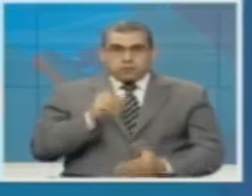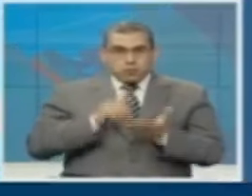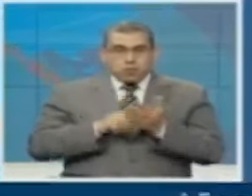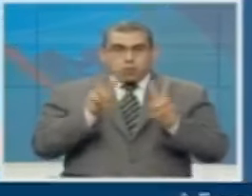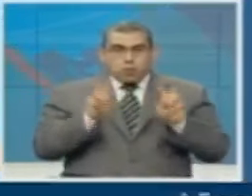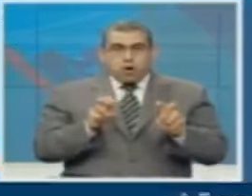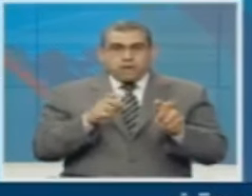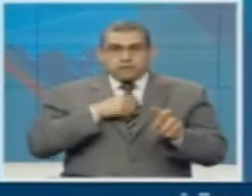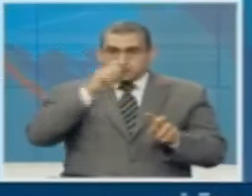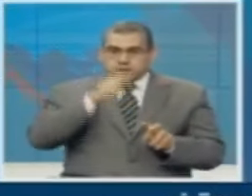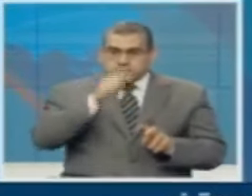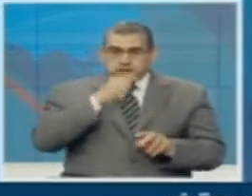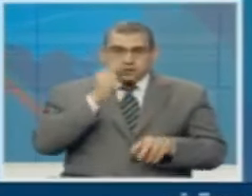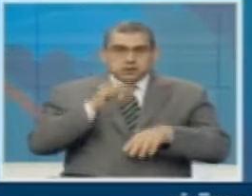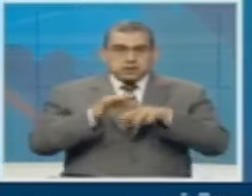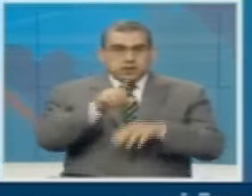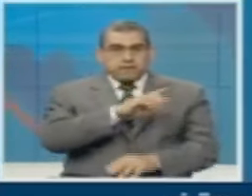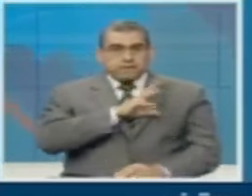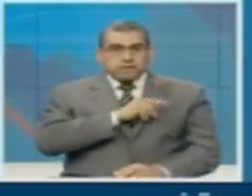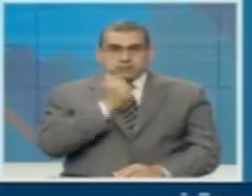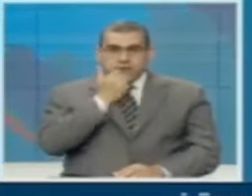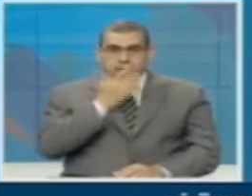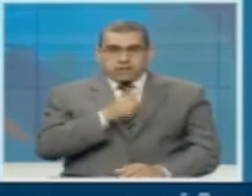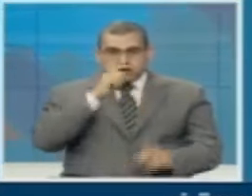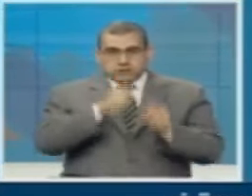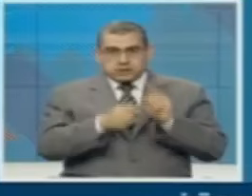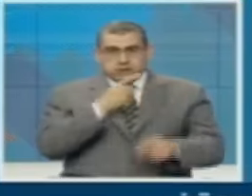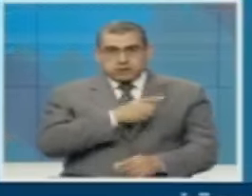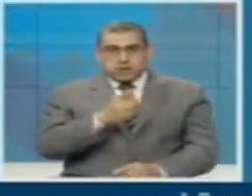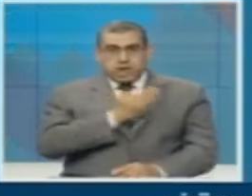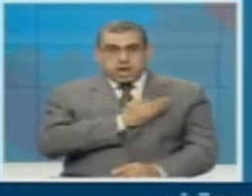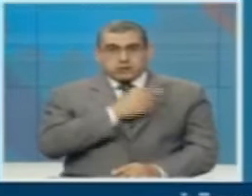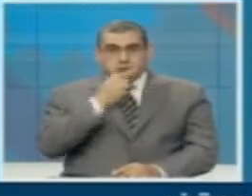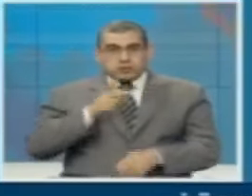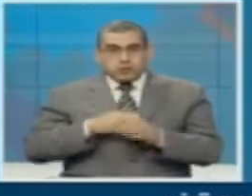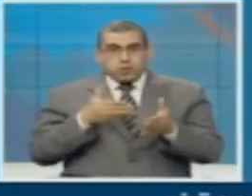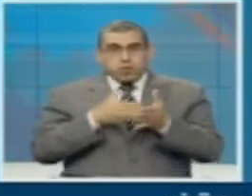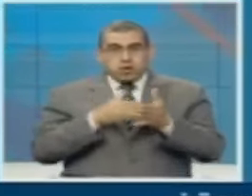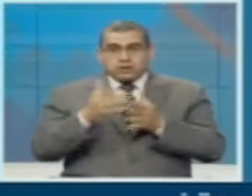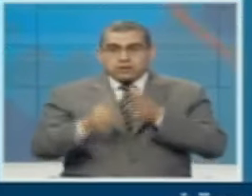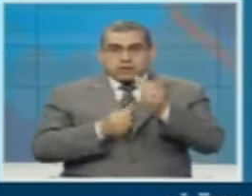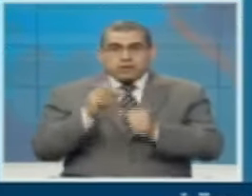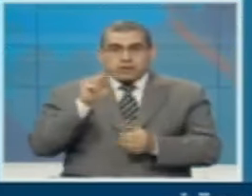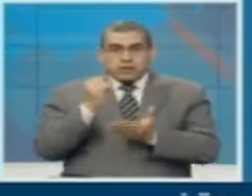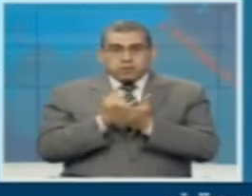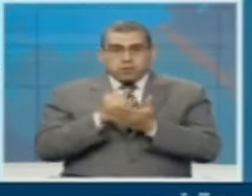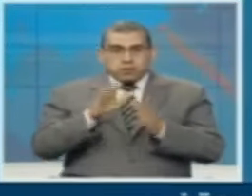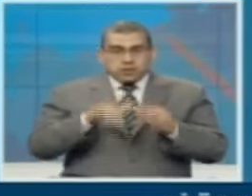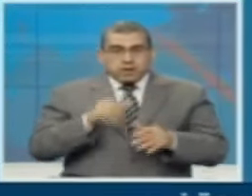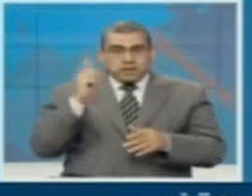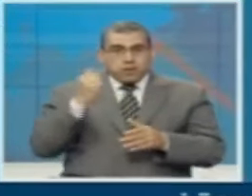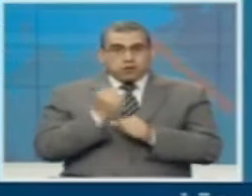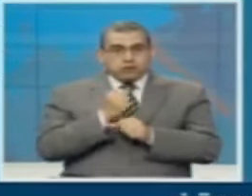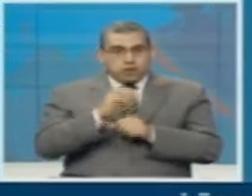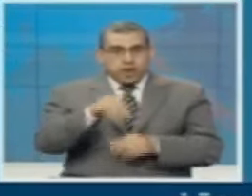وقف اعتداءاتها ضد المدنيين الفلسطينيين في قطاع غزة وكذلك موظفي الإغاثة الدوليين الموجودين في